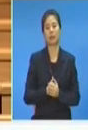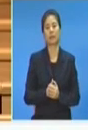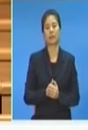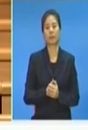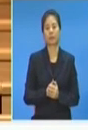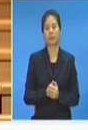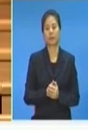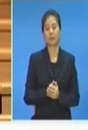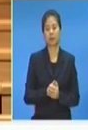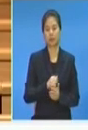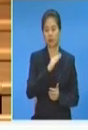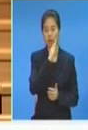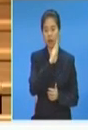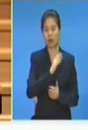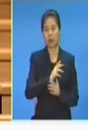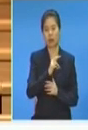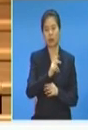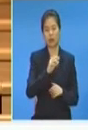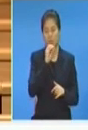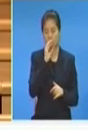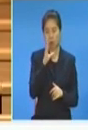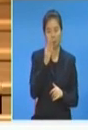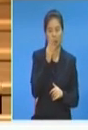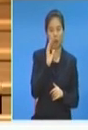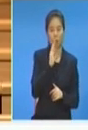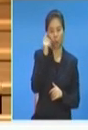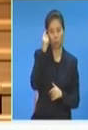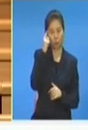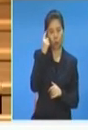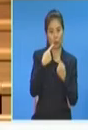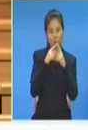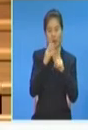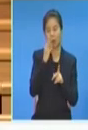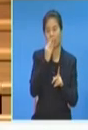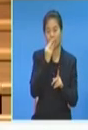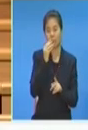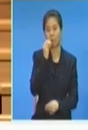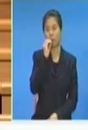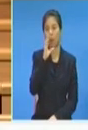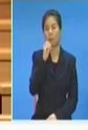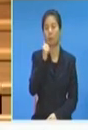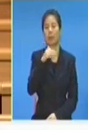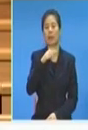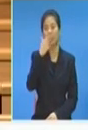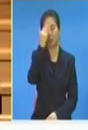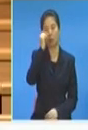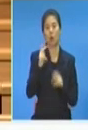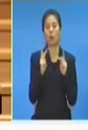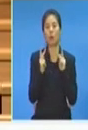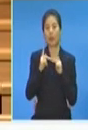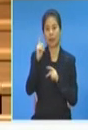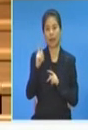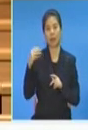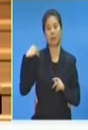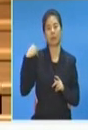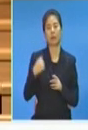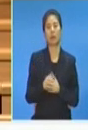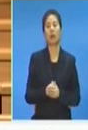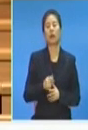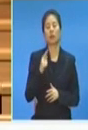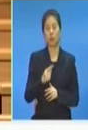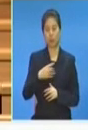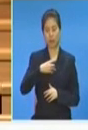งถ้างั้นเขาไม่ให้การหรือมาให้การก็ไม่เอาความจริงมาให้กับเจ้าหน้าที่กกต.ต้องไปเพิ่มเ